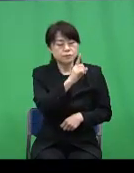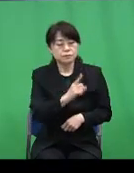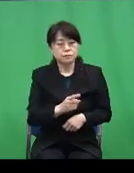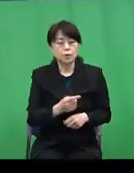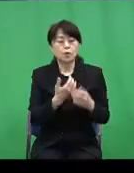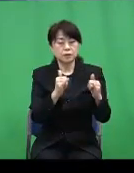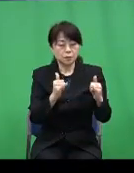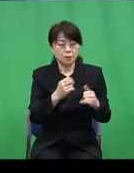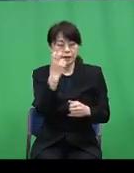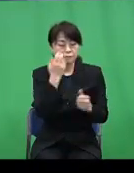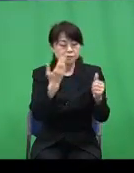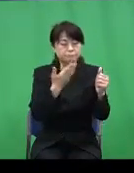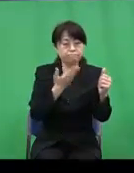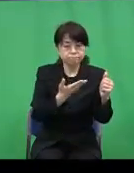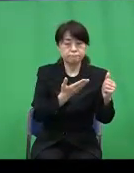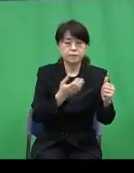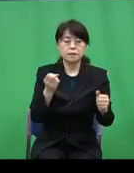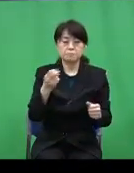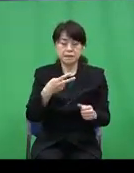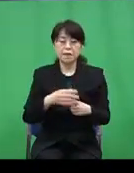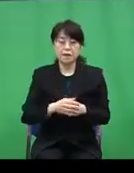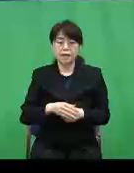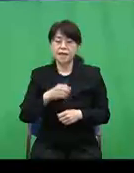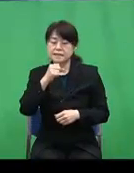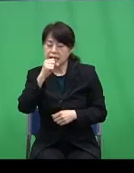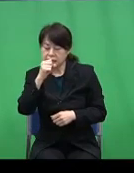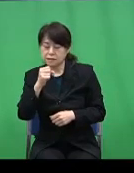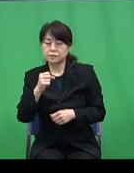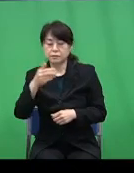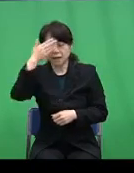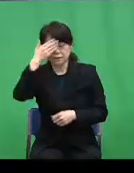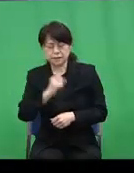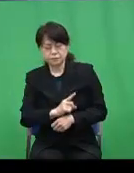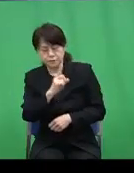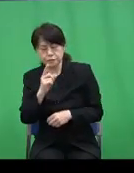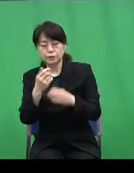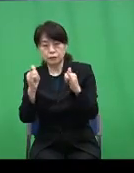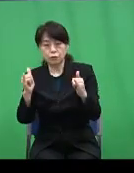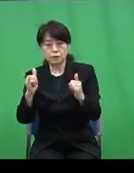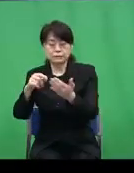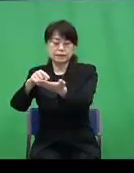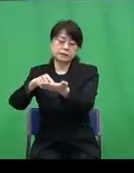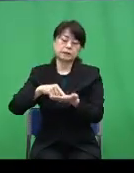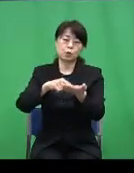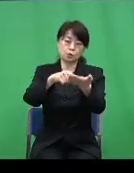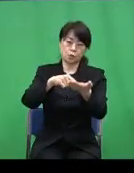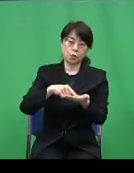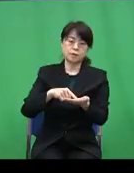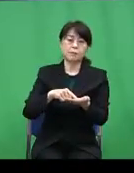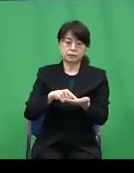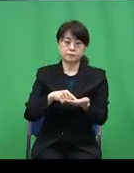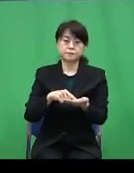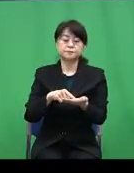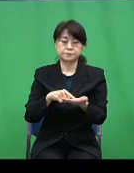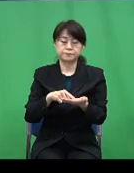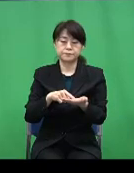は確認をする。そして、咳とか発熱などの症状がある場合には申告を